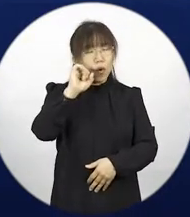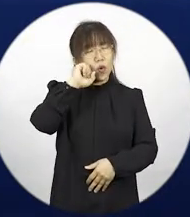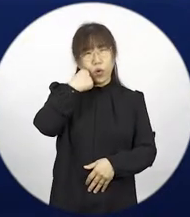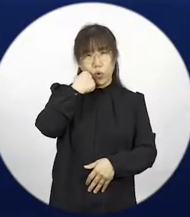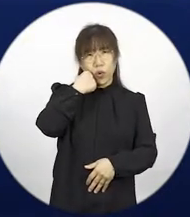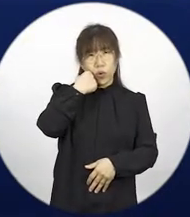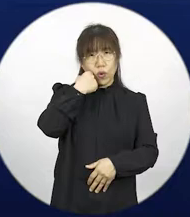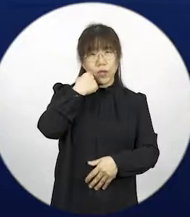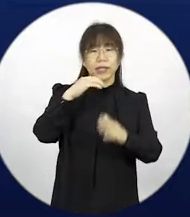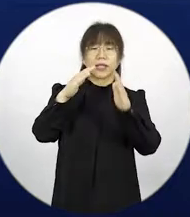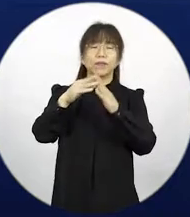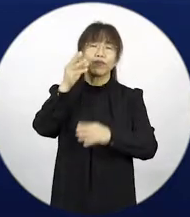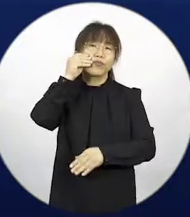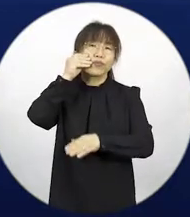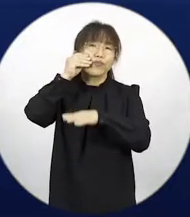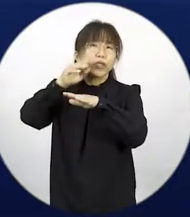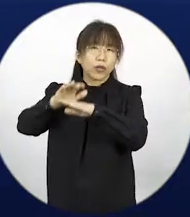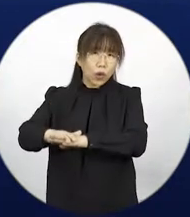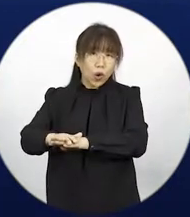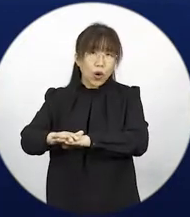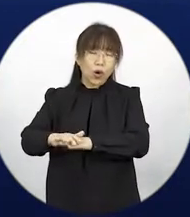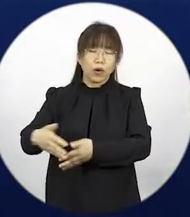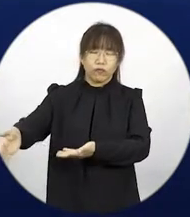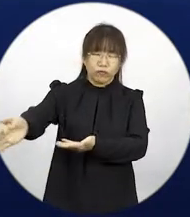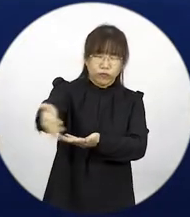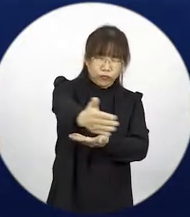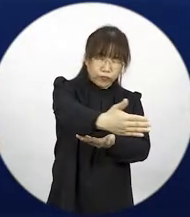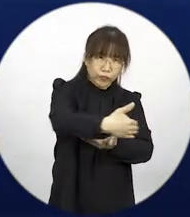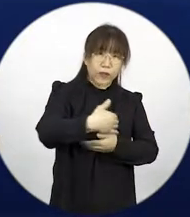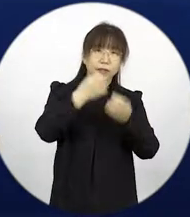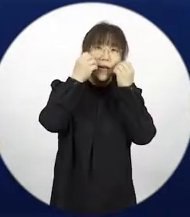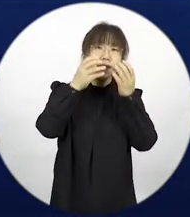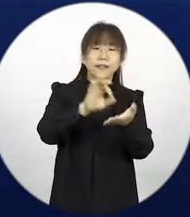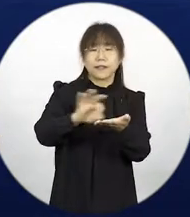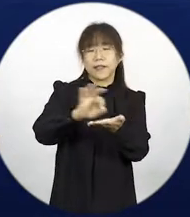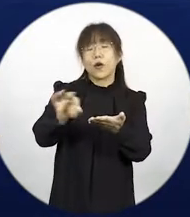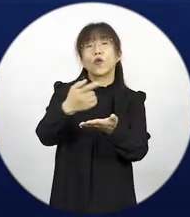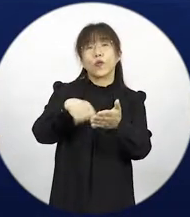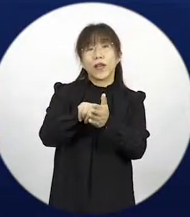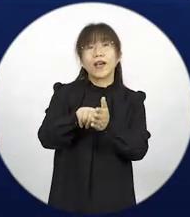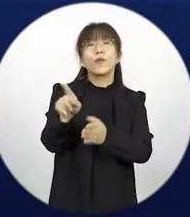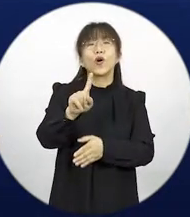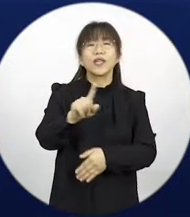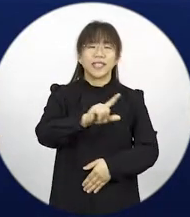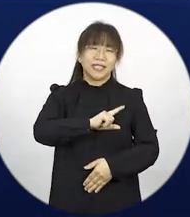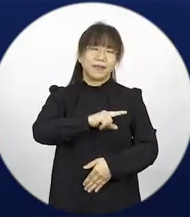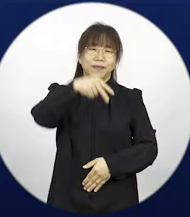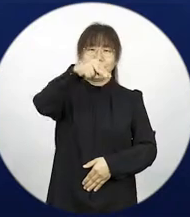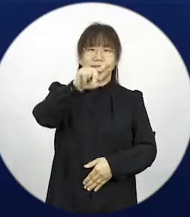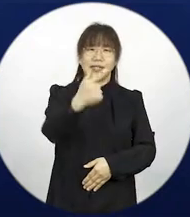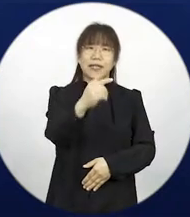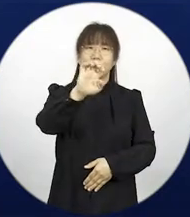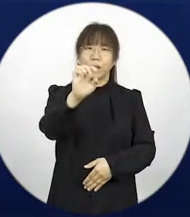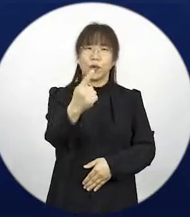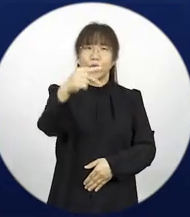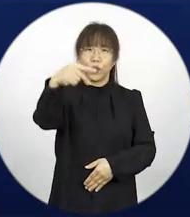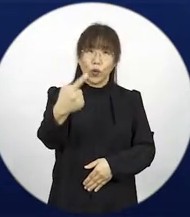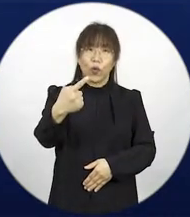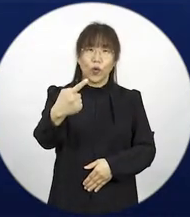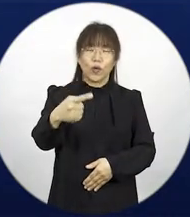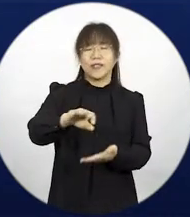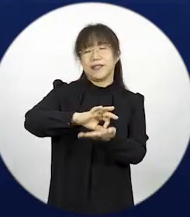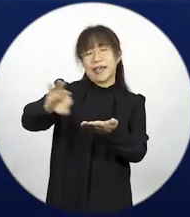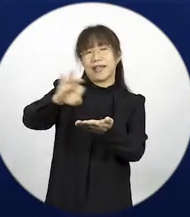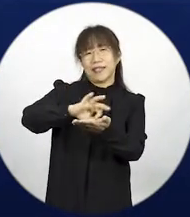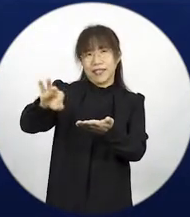이에 강서구에서는 사용하지 않는 산소포화도 측정기를 수거해 재사용하기 위한 산포도시 찾기 캠페인을